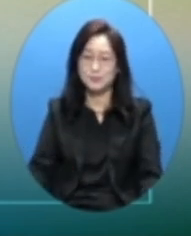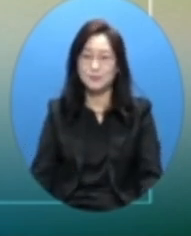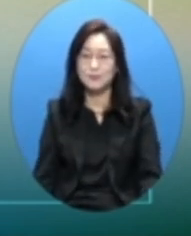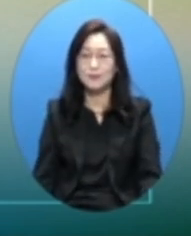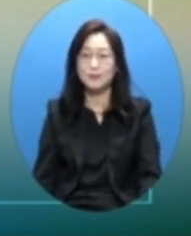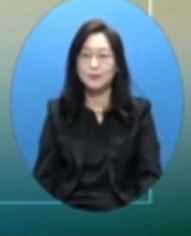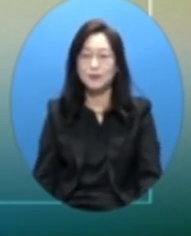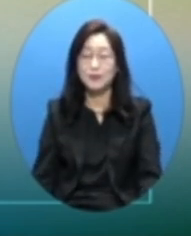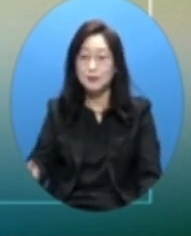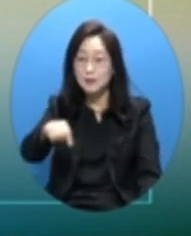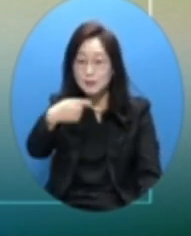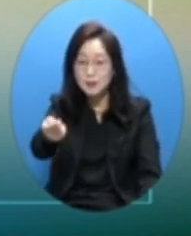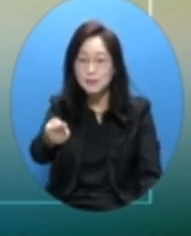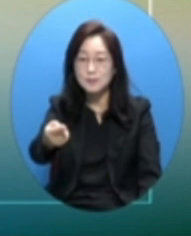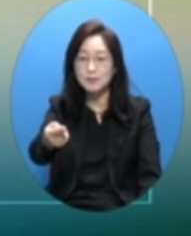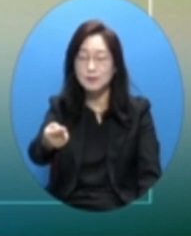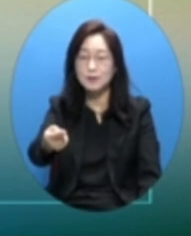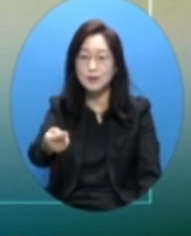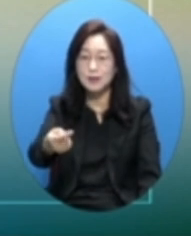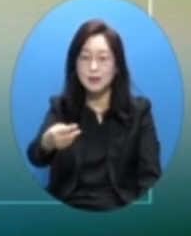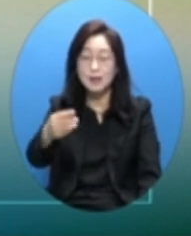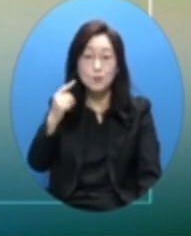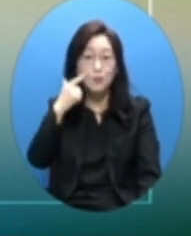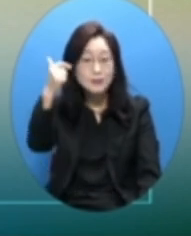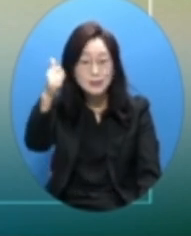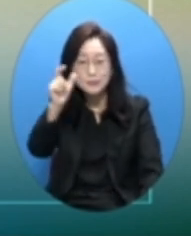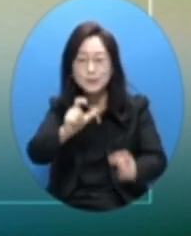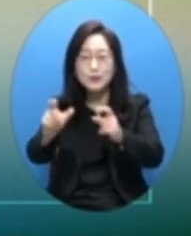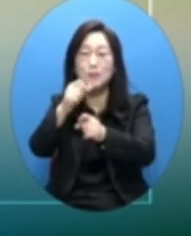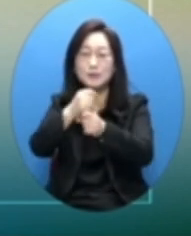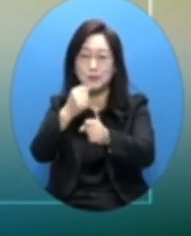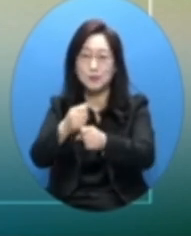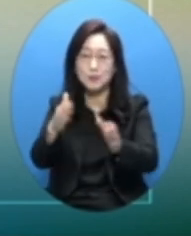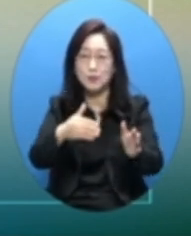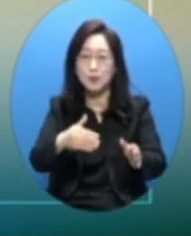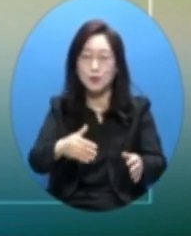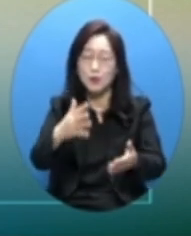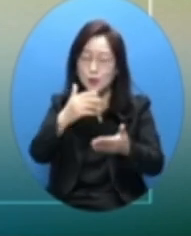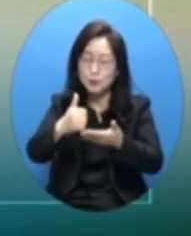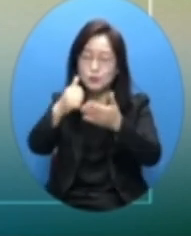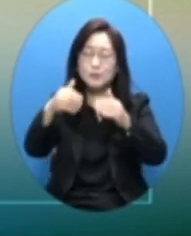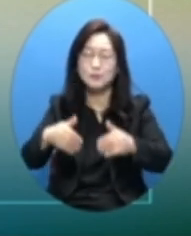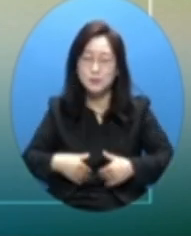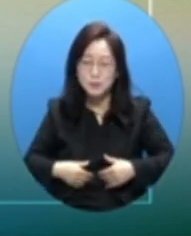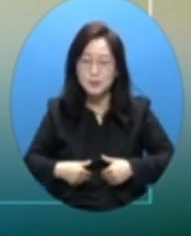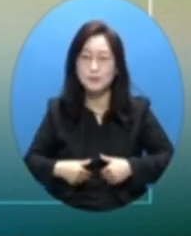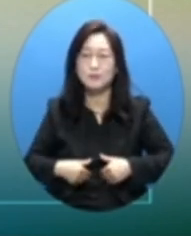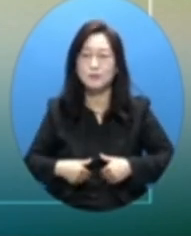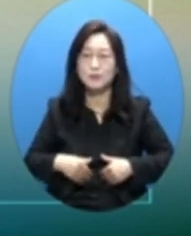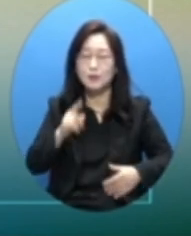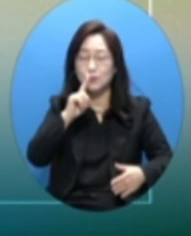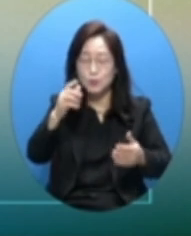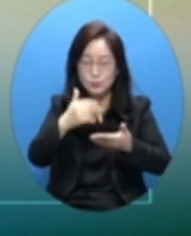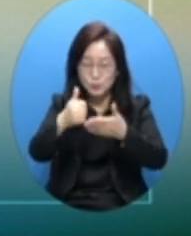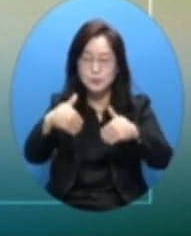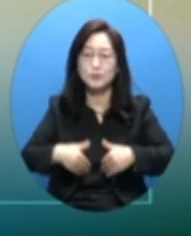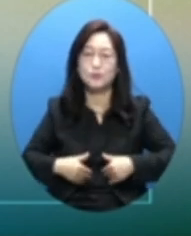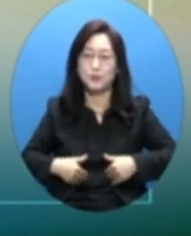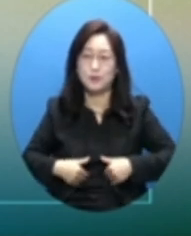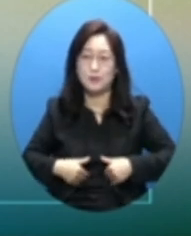요 뒷부분은 롤리 목사님 붙인 것입니다 I need Oh I need 출입 내가 주님이 필요합니다 주님 내가